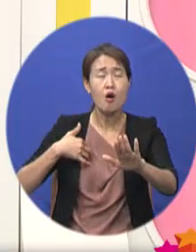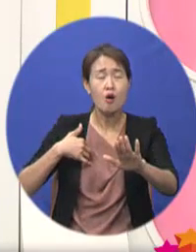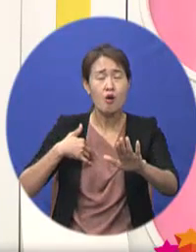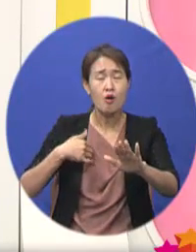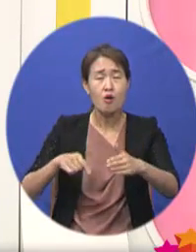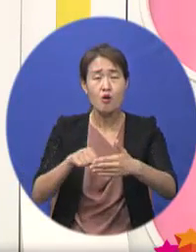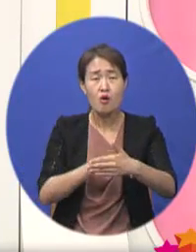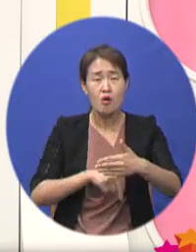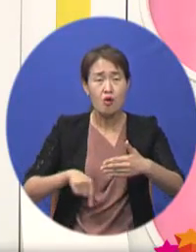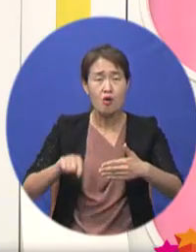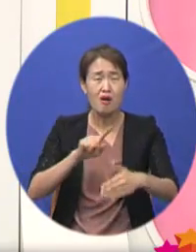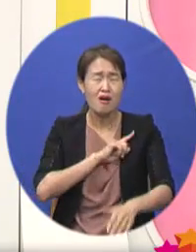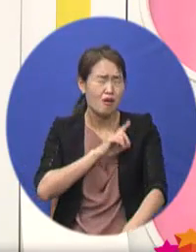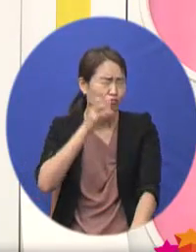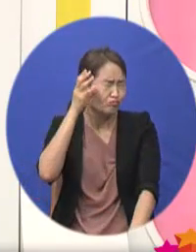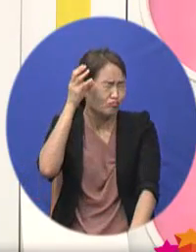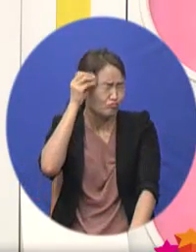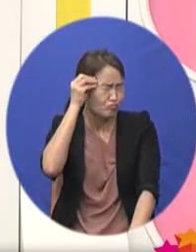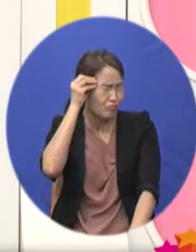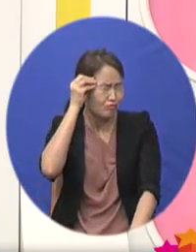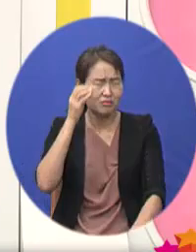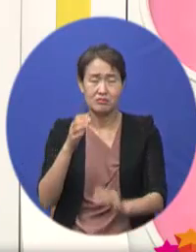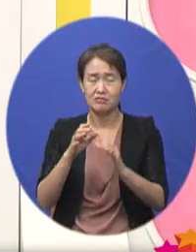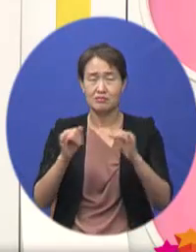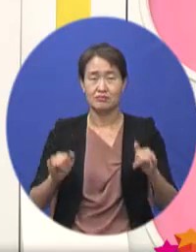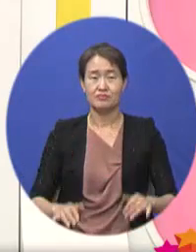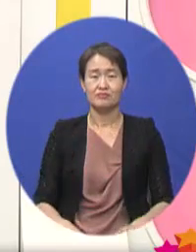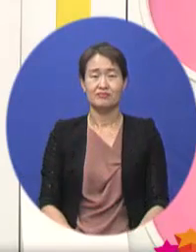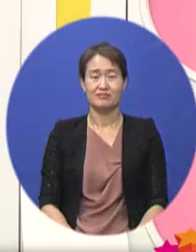아세요? 중국에서 무식한 사람이요? 제일 무식한 사람이 있어요.